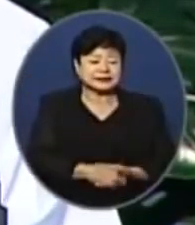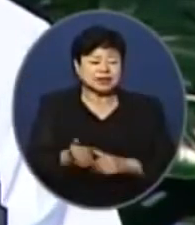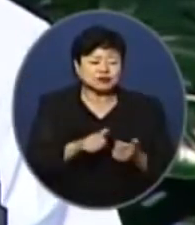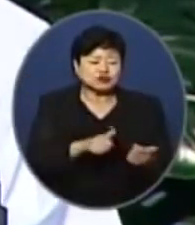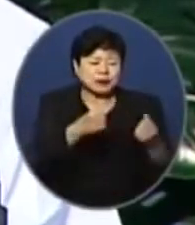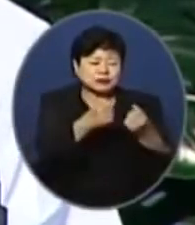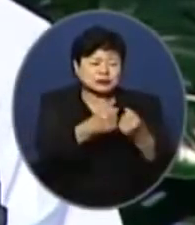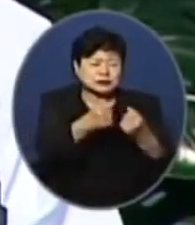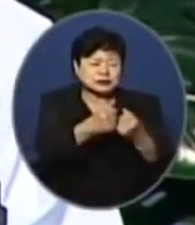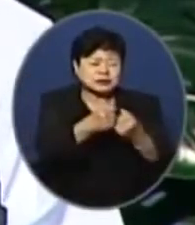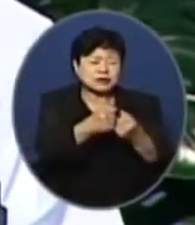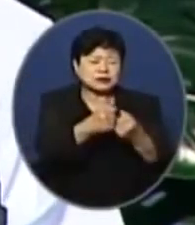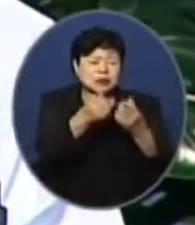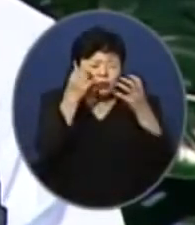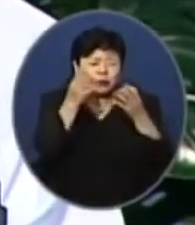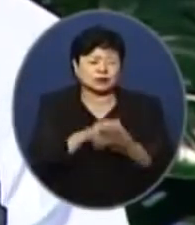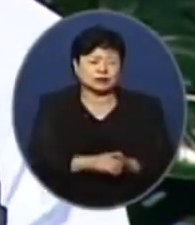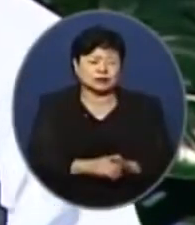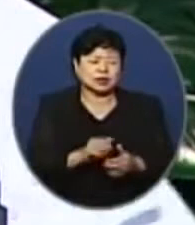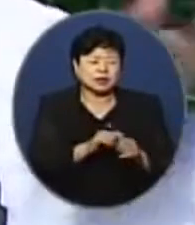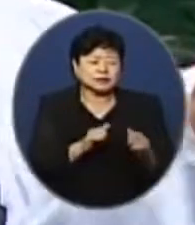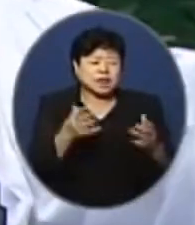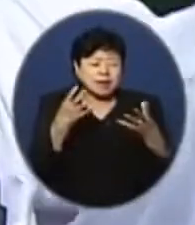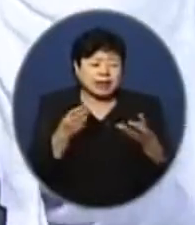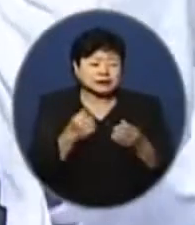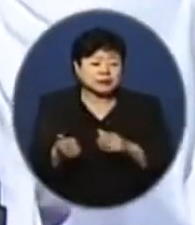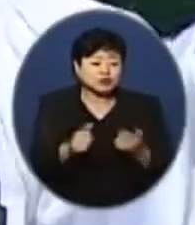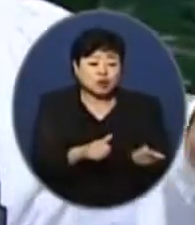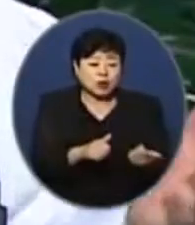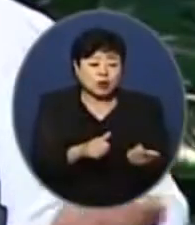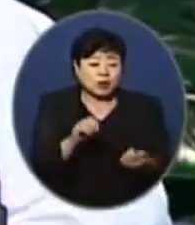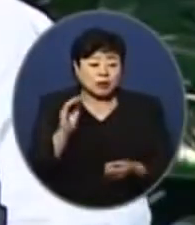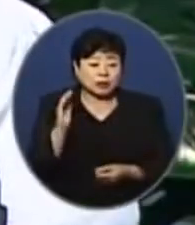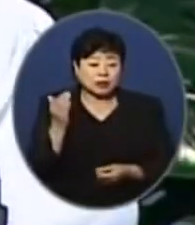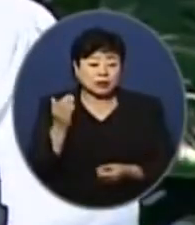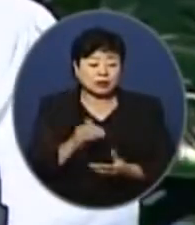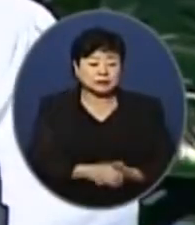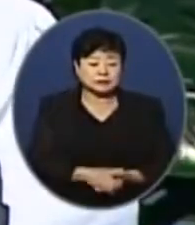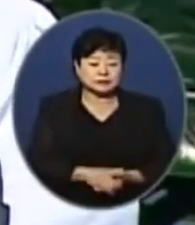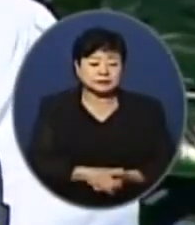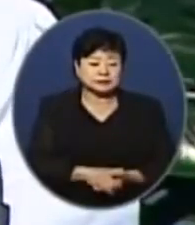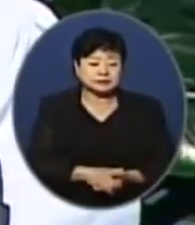죽음과 싸우는 것과 같은 그런 고통이었습니다. 옆에는 많은 죄들이 죽어가 나갔어요.